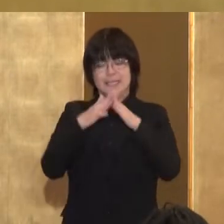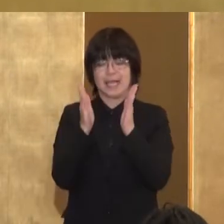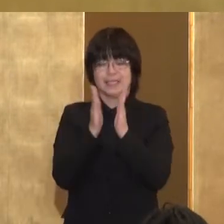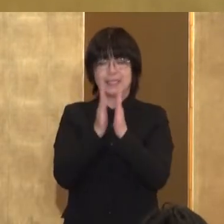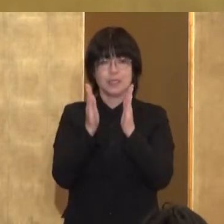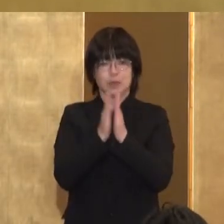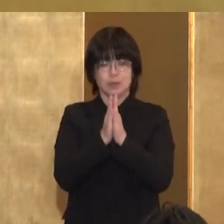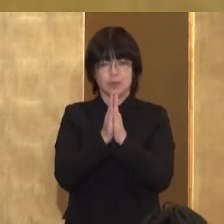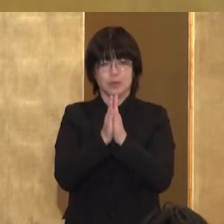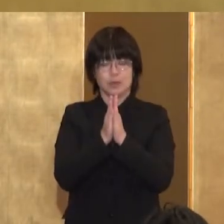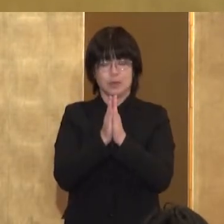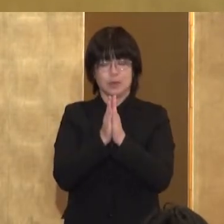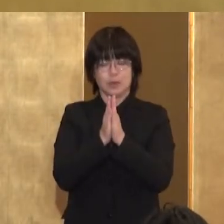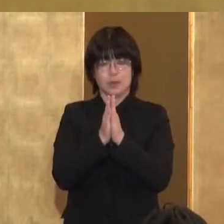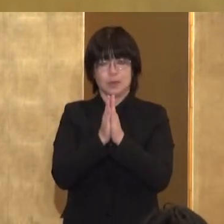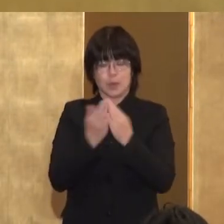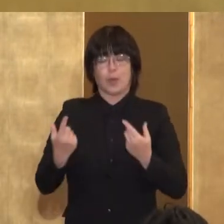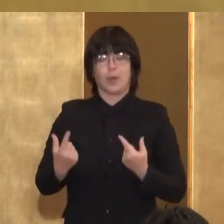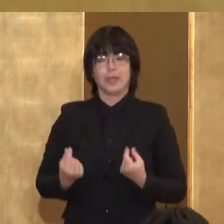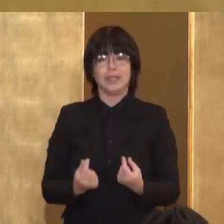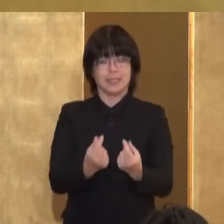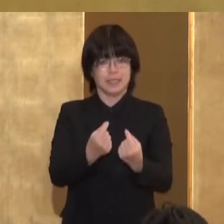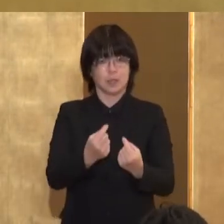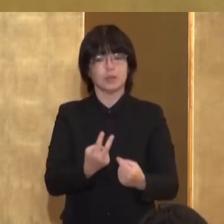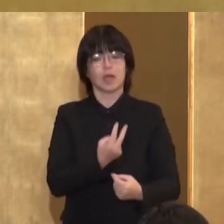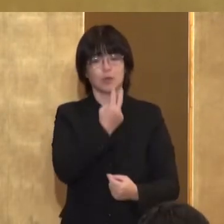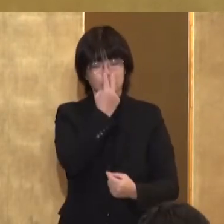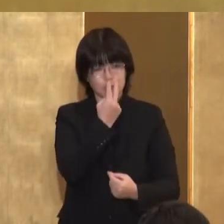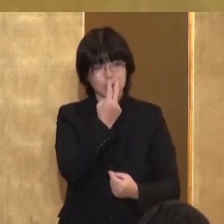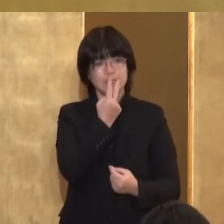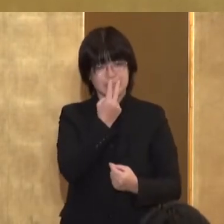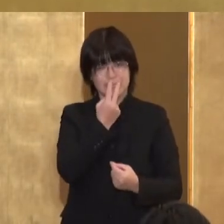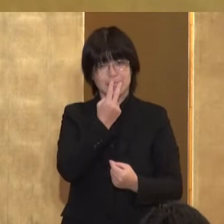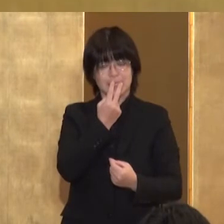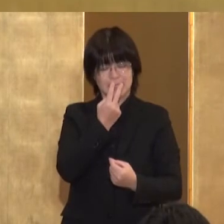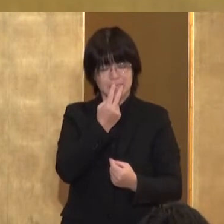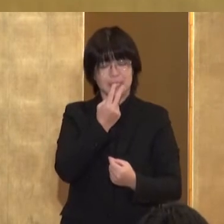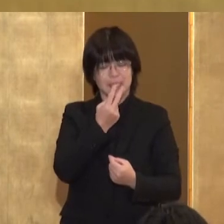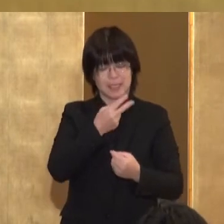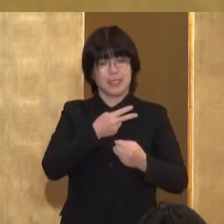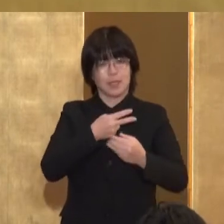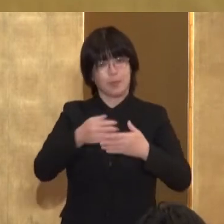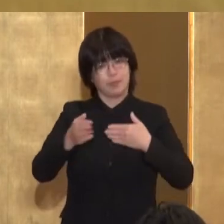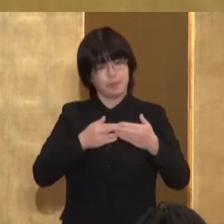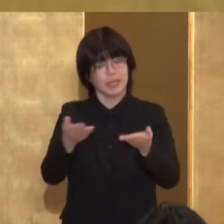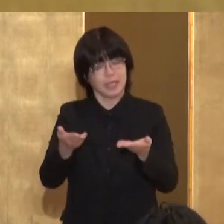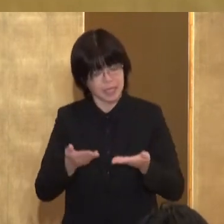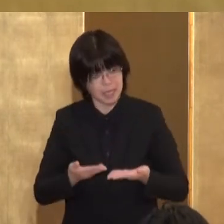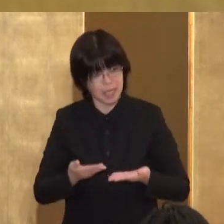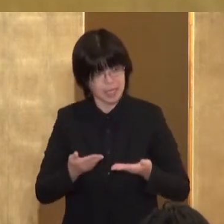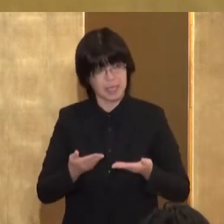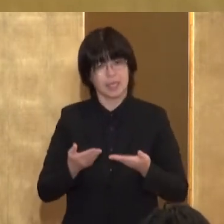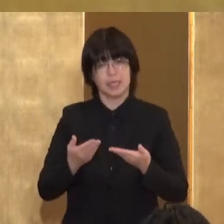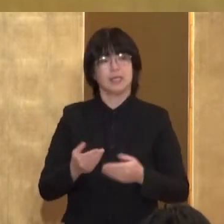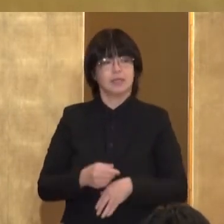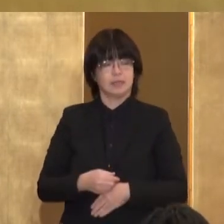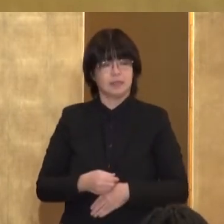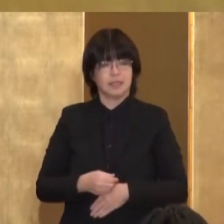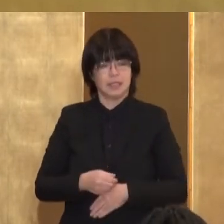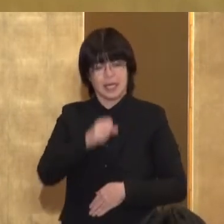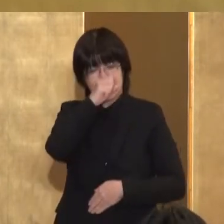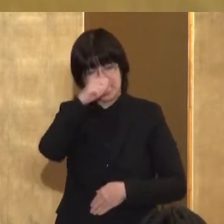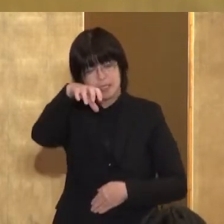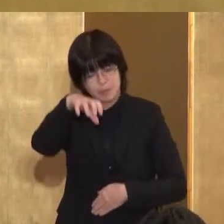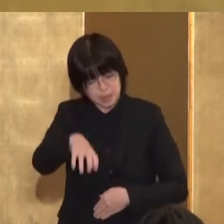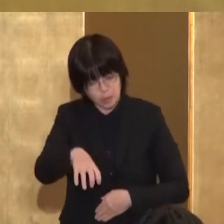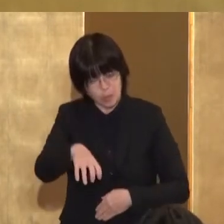した雰囲気のを味わっていただいたと思っておりますし、この雰囲気についてですね、いい場